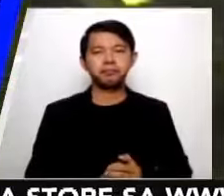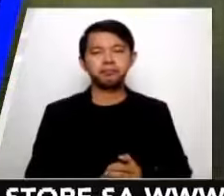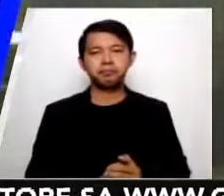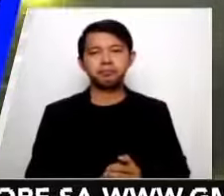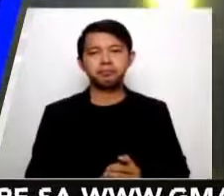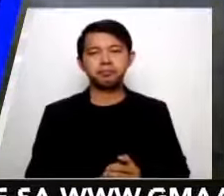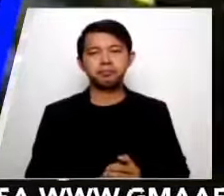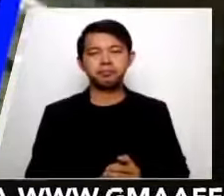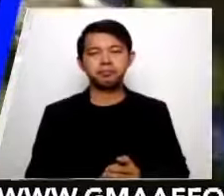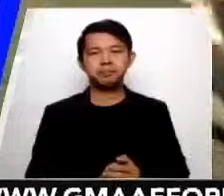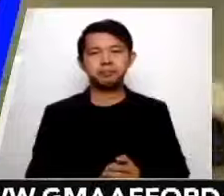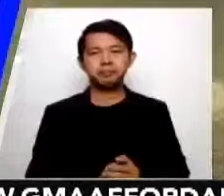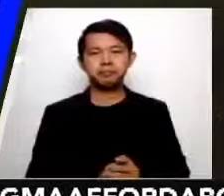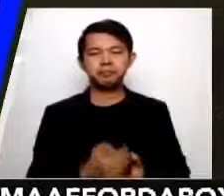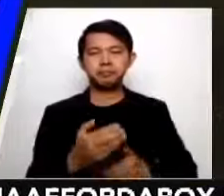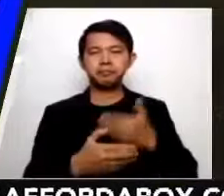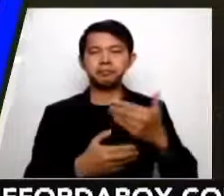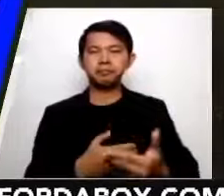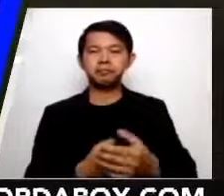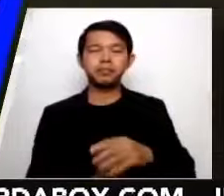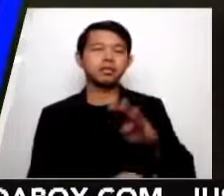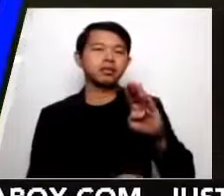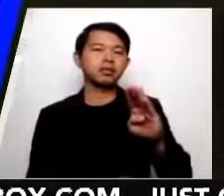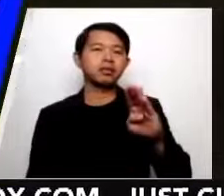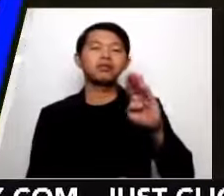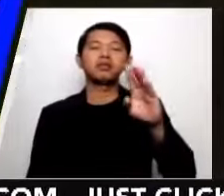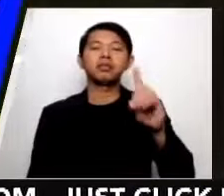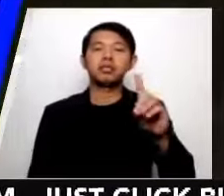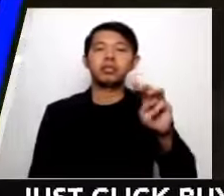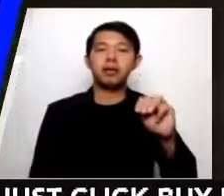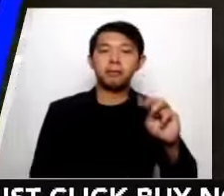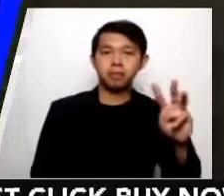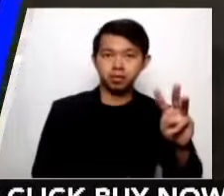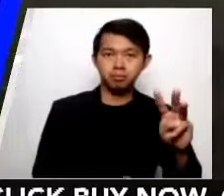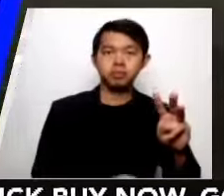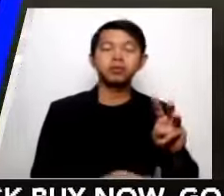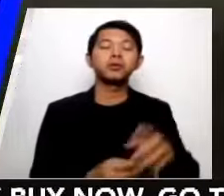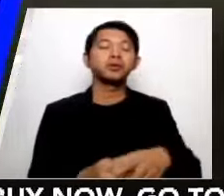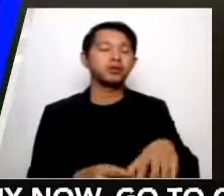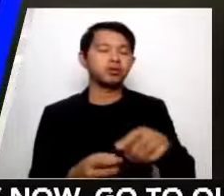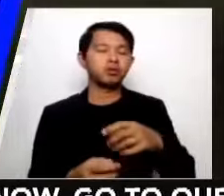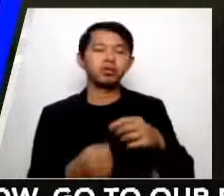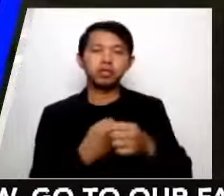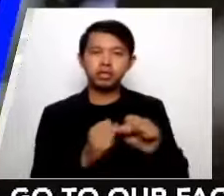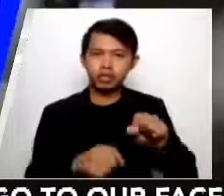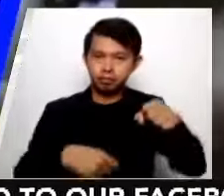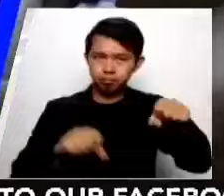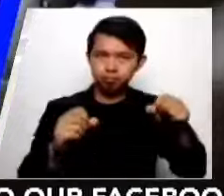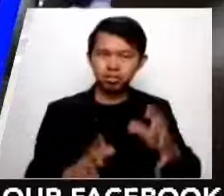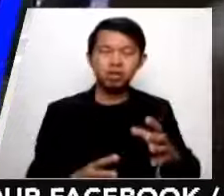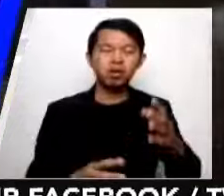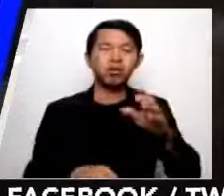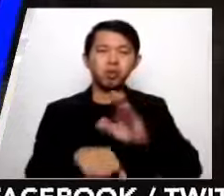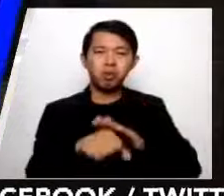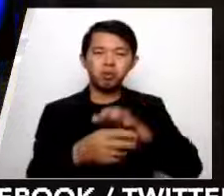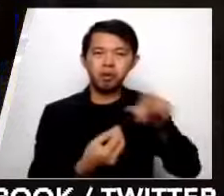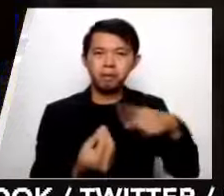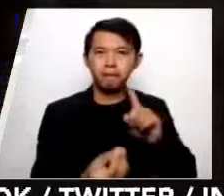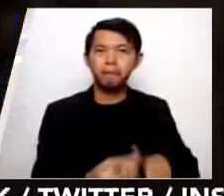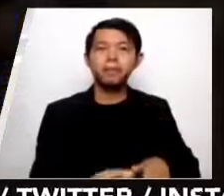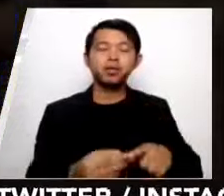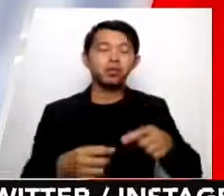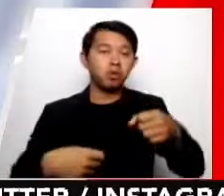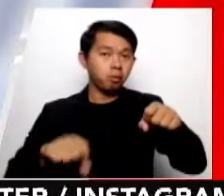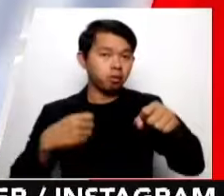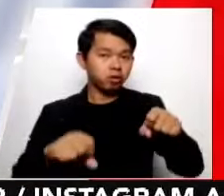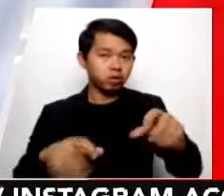Naglabas ng pahayag ang BMW Owner Society of Safe Riders sa magkakahiwalay na disgrasya sa motorcycle challenge na ikinasawi ng